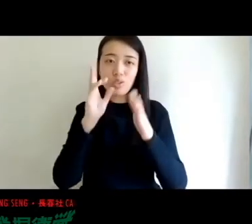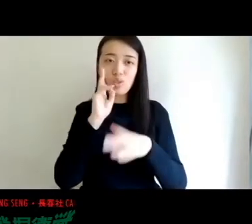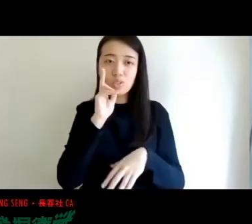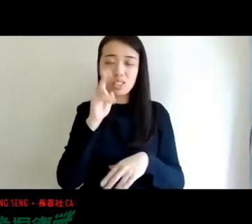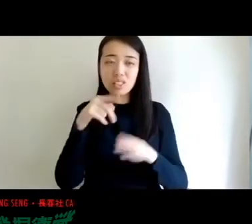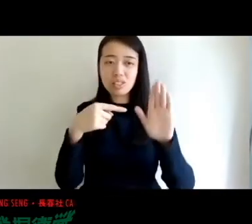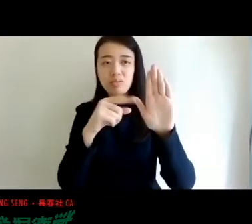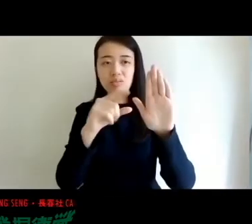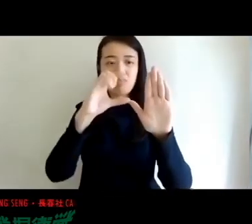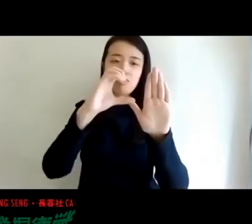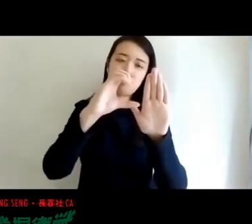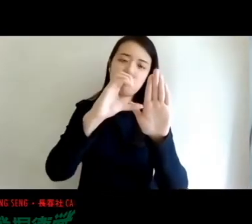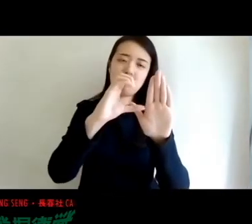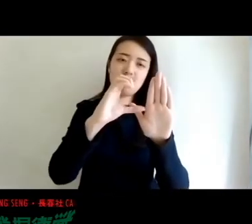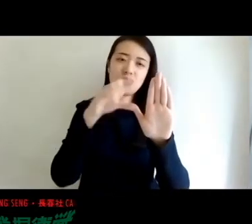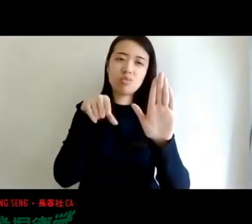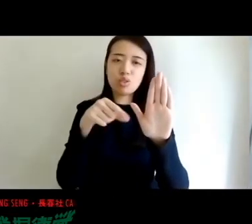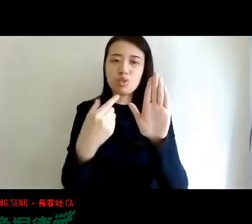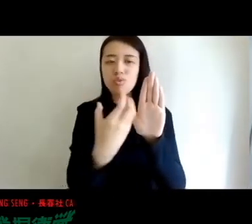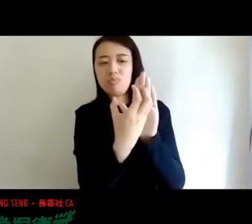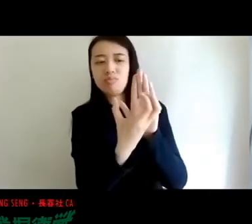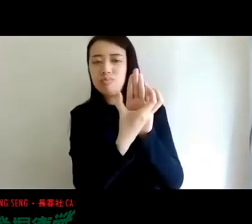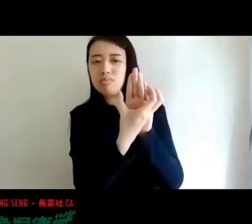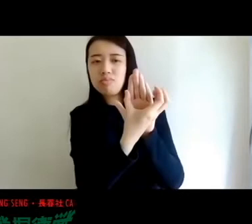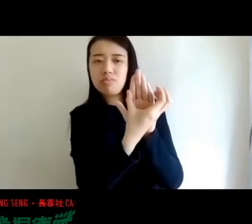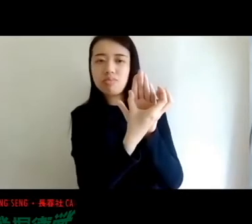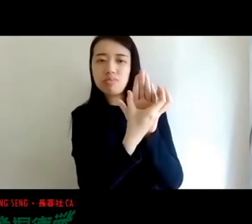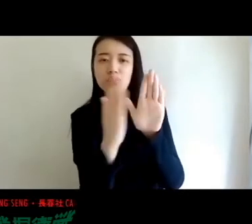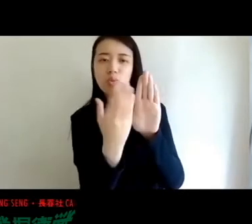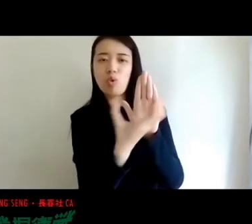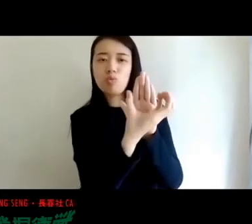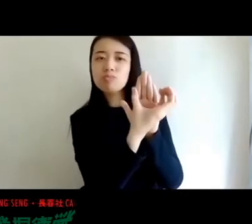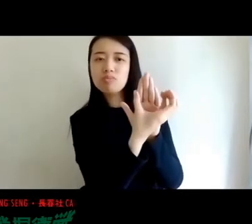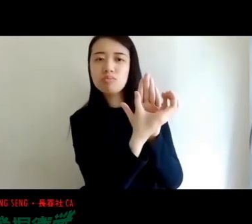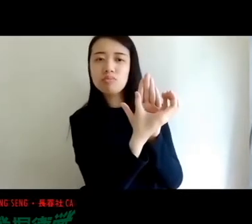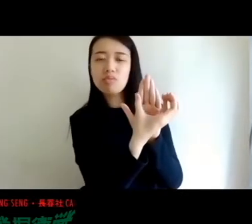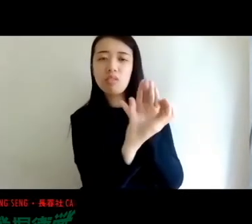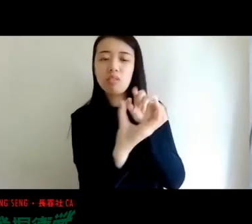那麼粗的一棵樹那裡呢因為它已經